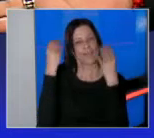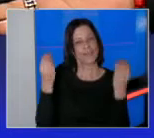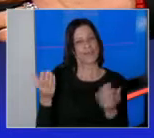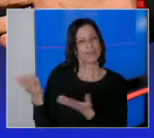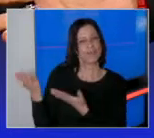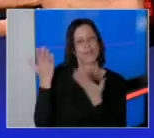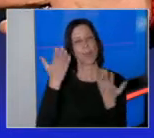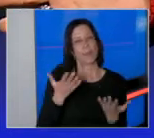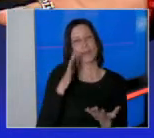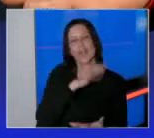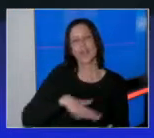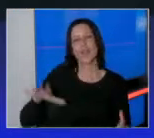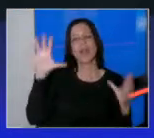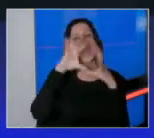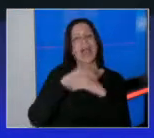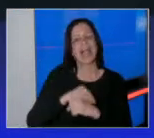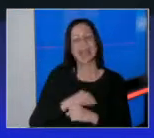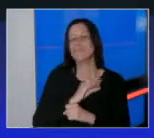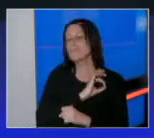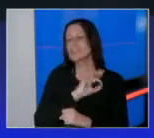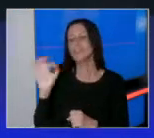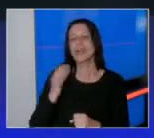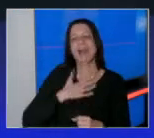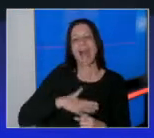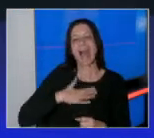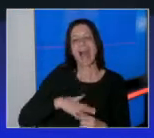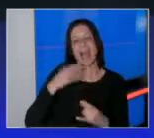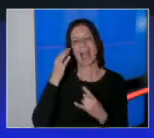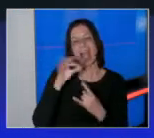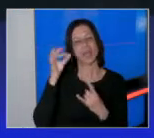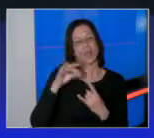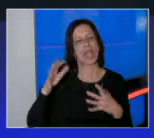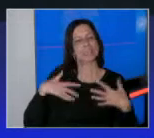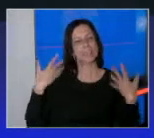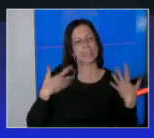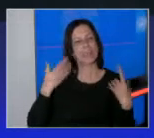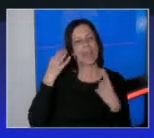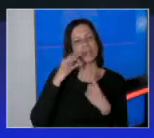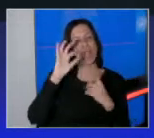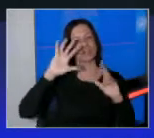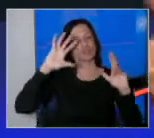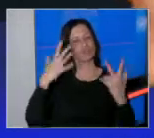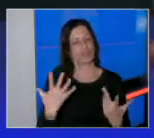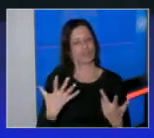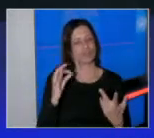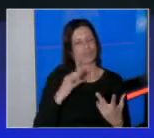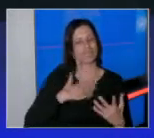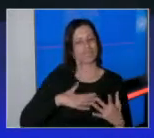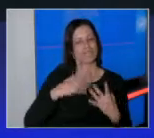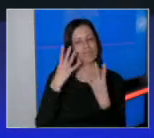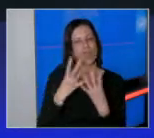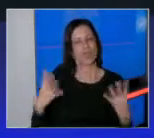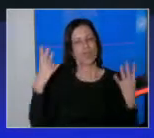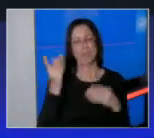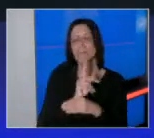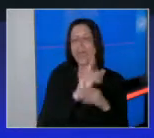ברוכות הבאות לכולם, ערב מצוין, חג חנוכה שמח, הנר השמיני של חנוכה. אנחנו מיד עוברים